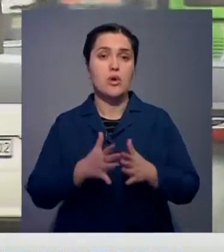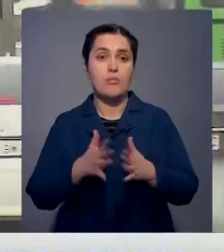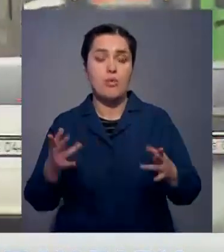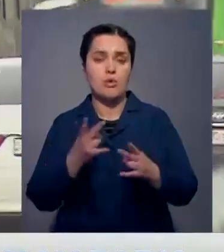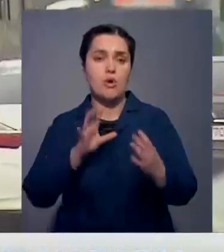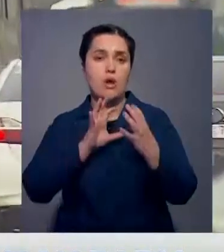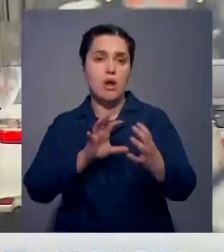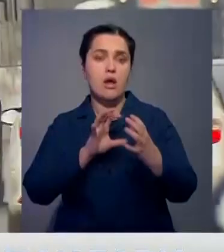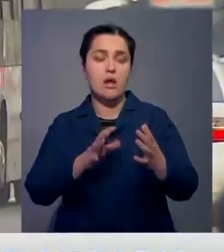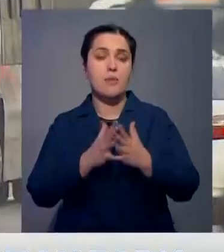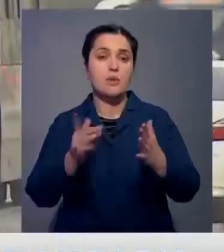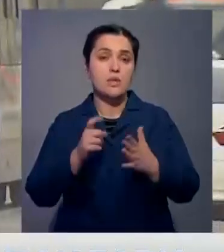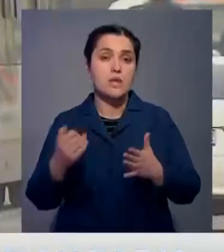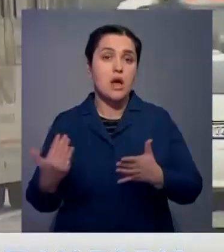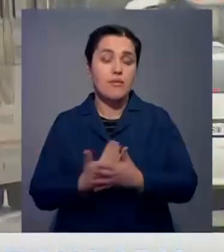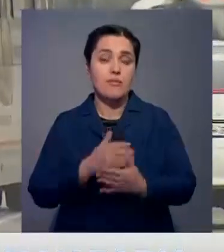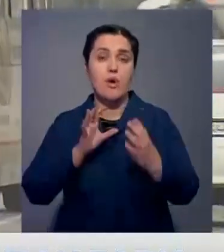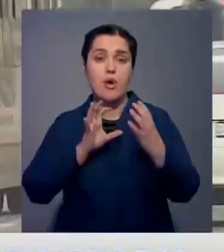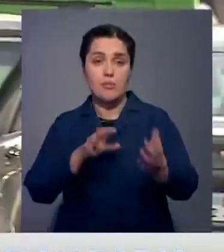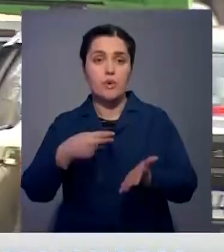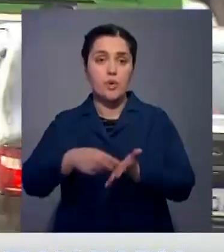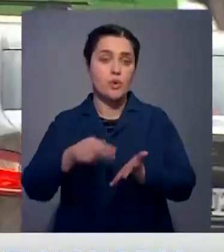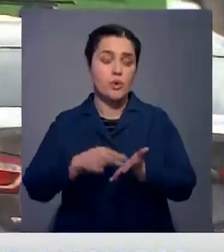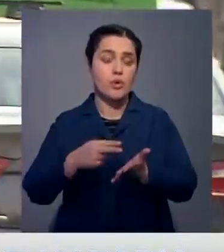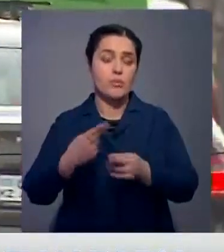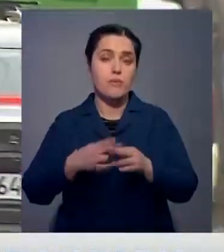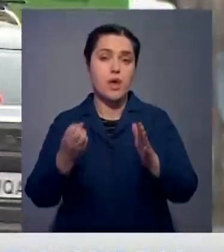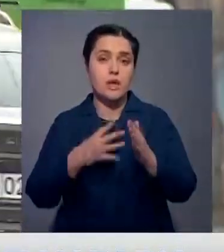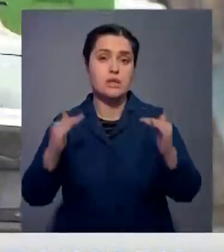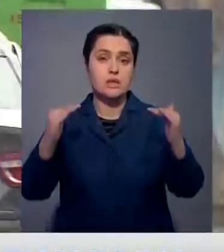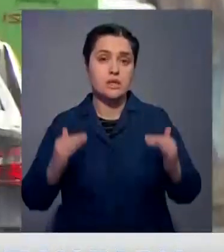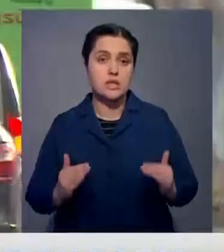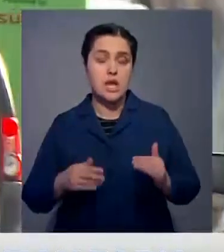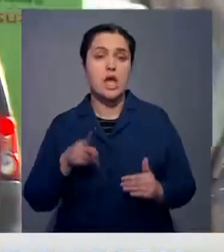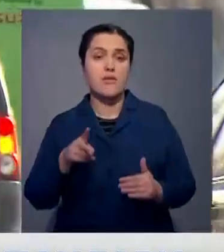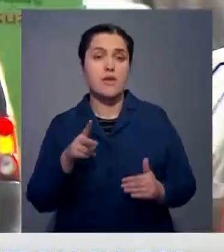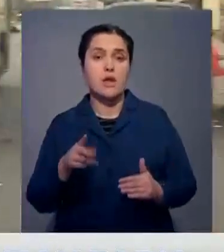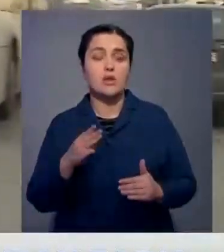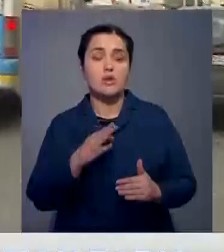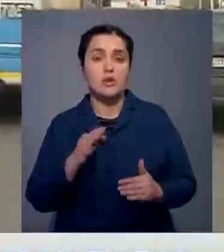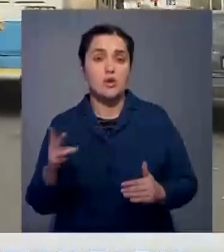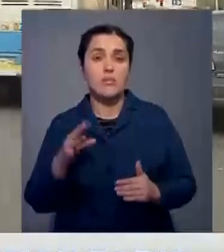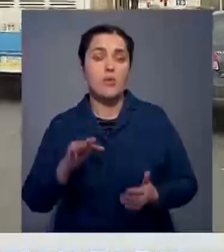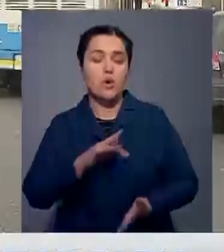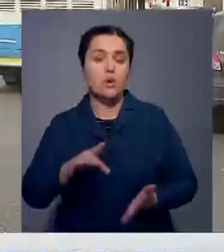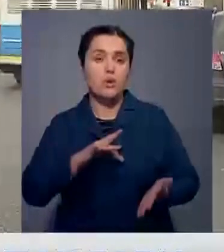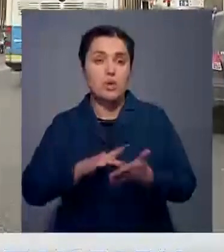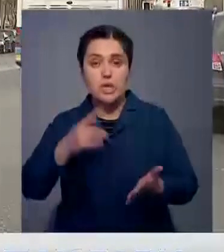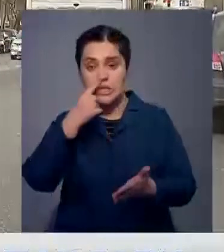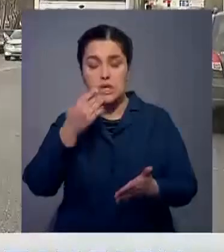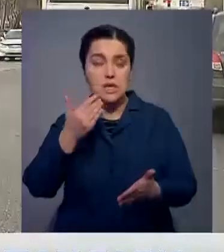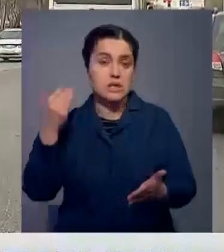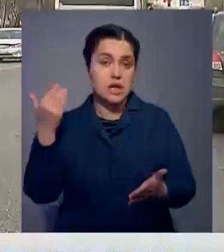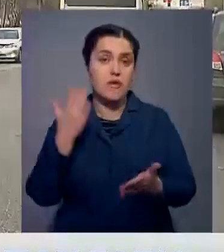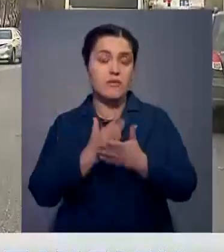общественный транспорт. За счет обновления автопарка выбросы вредных веществ снизили больше, чем на 2000 тонн. По мегаполису с недавнего времени